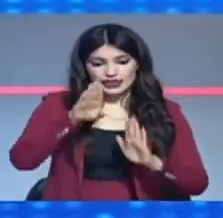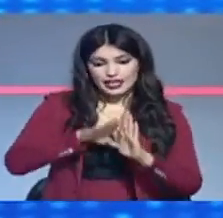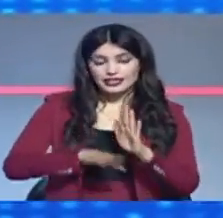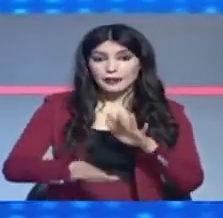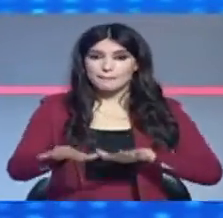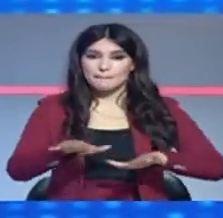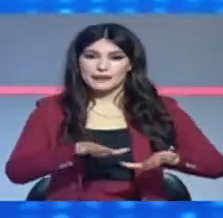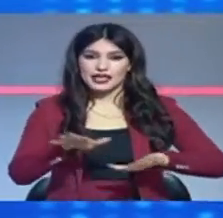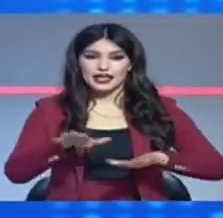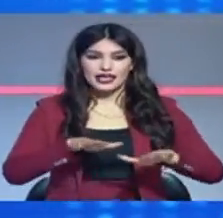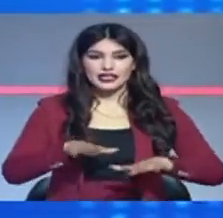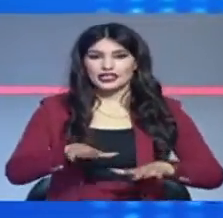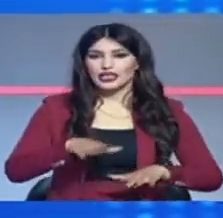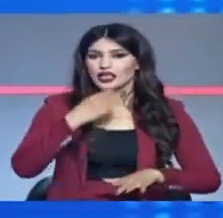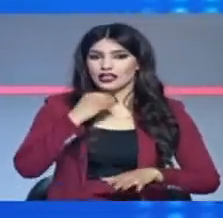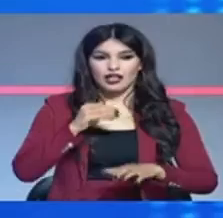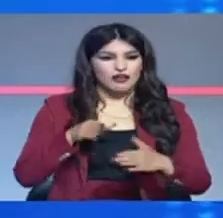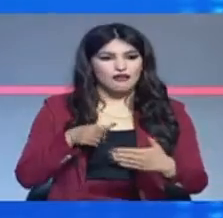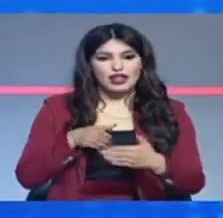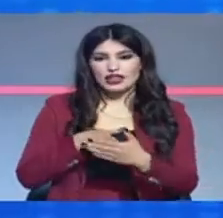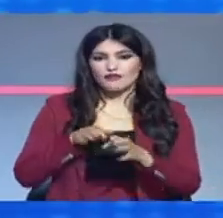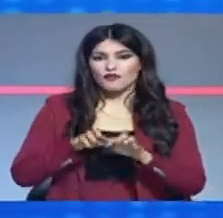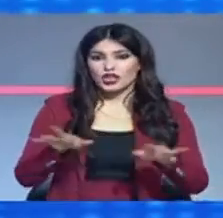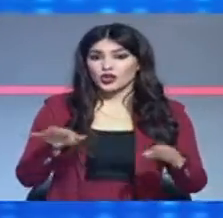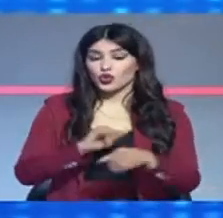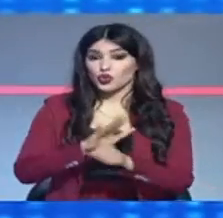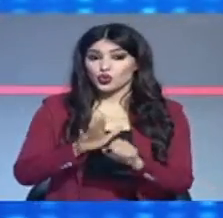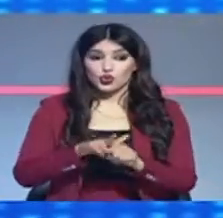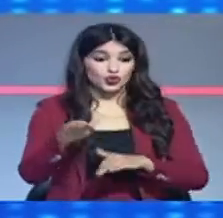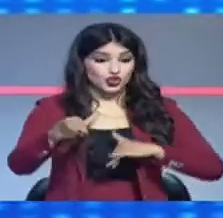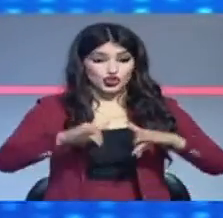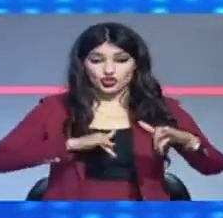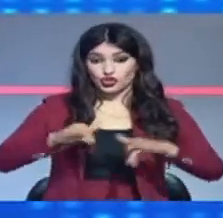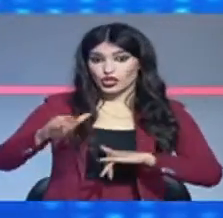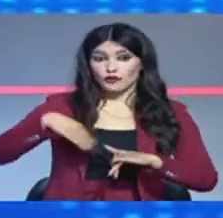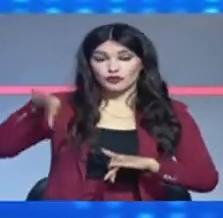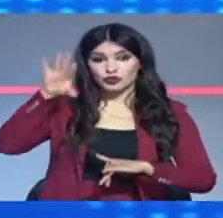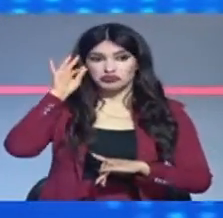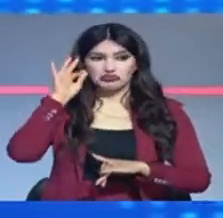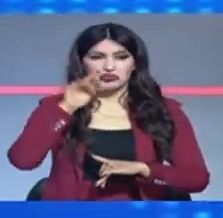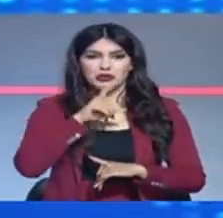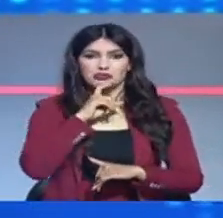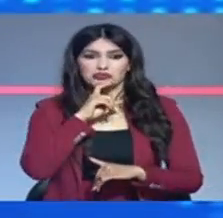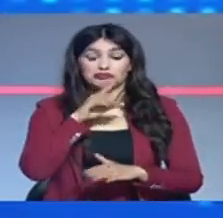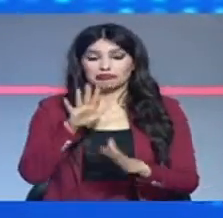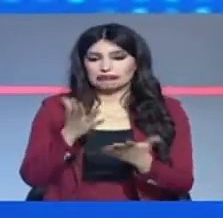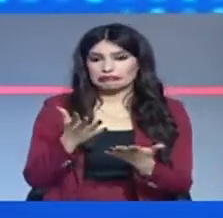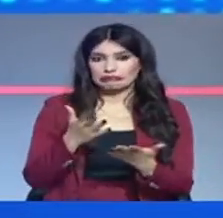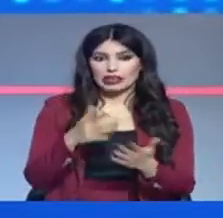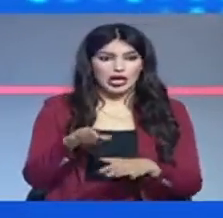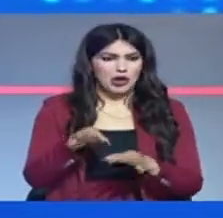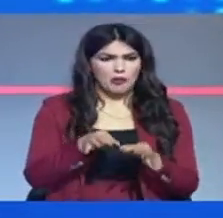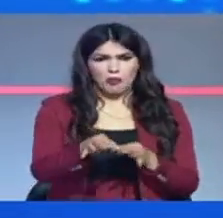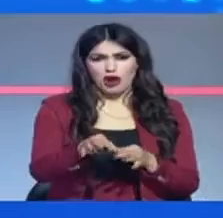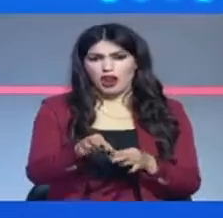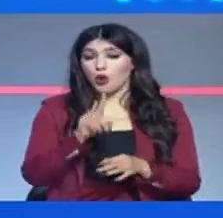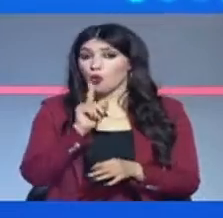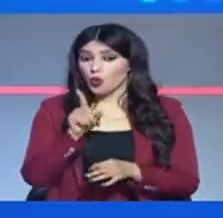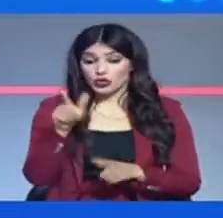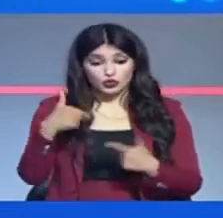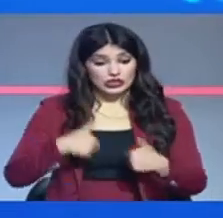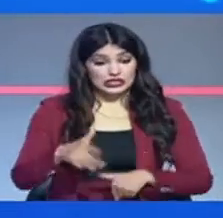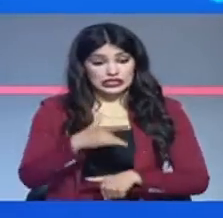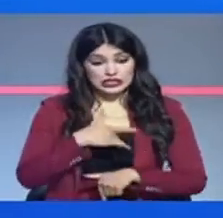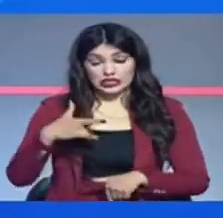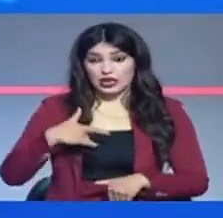العما ثم جبهه انتشار فيروس كورونا يد الشارع التونسي عموما غير م تحوط من العدوى بمعنى وزاره